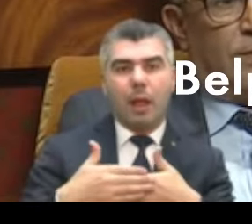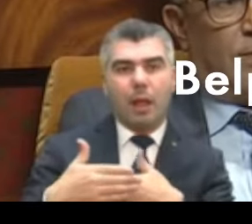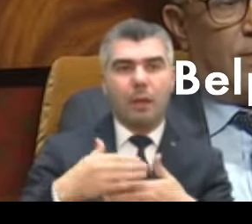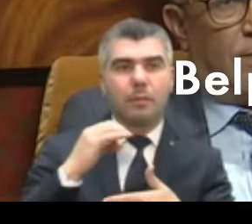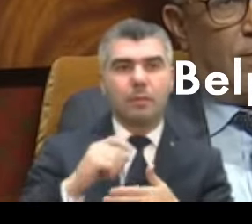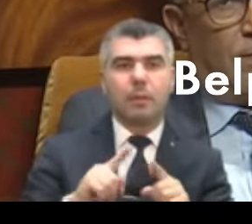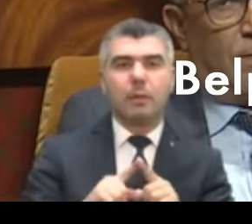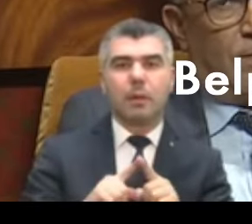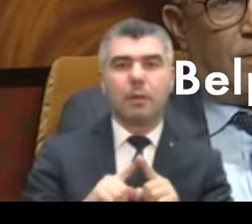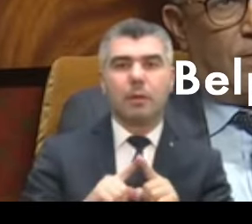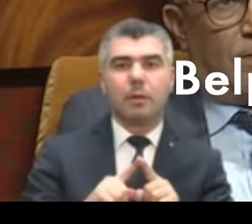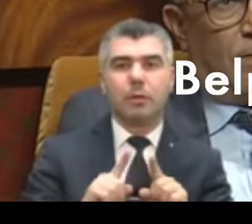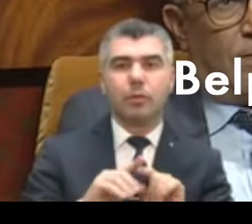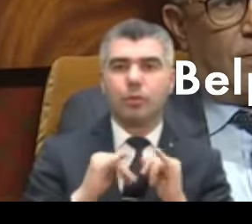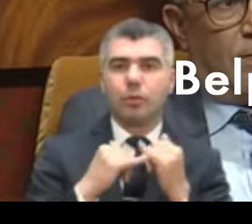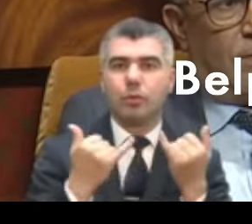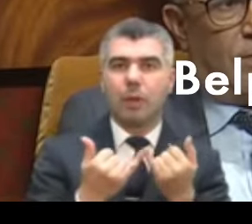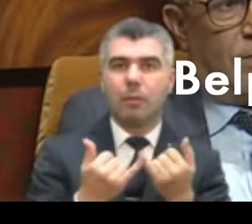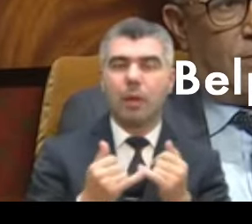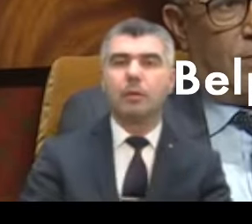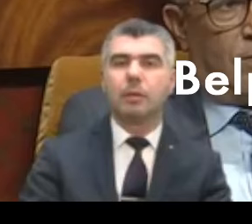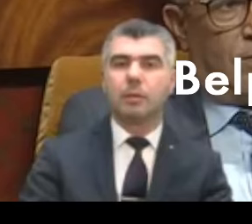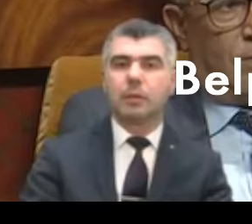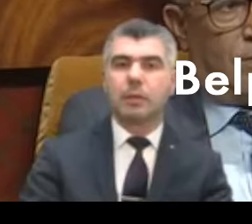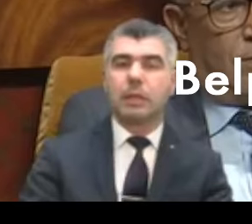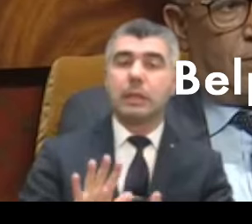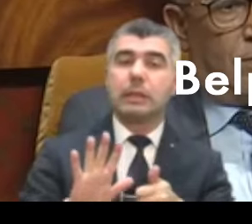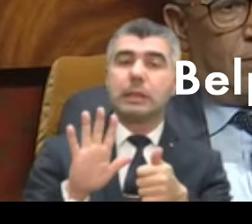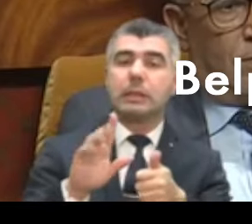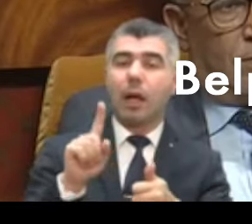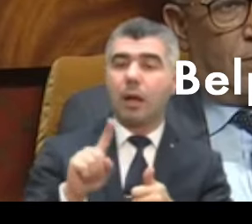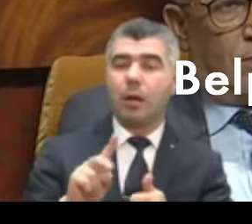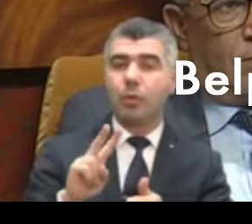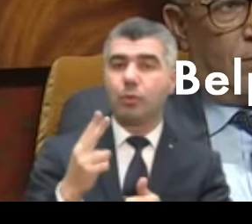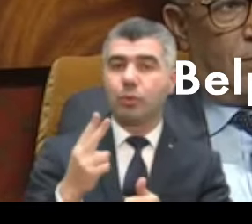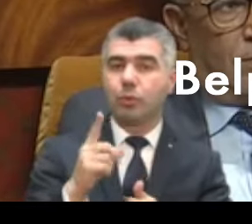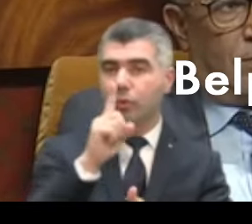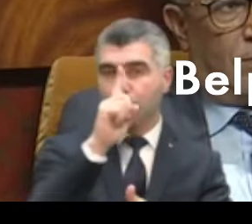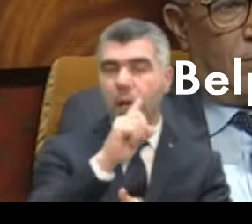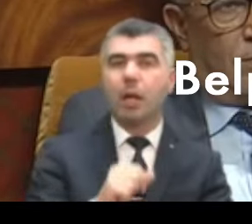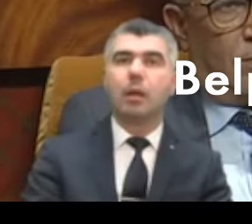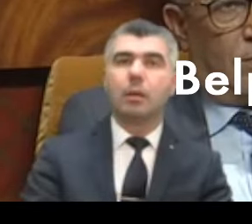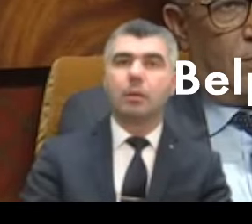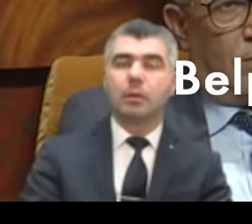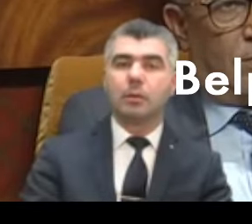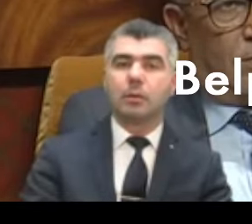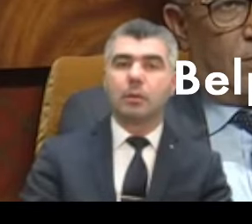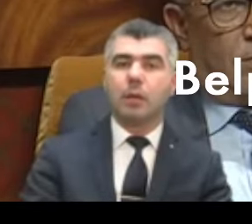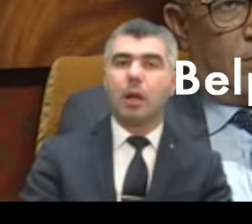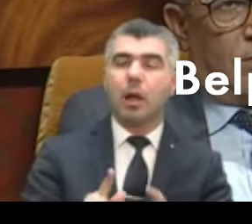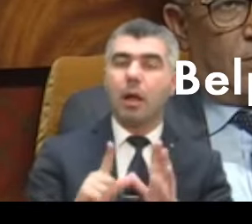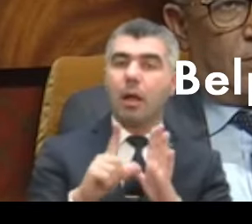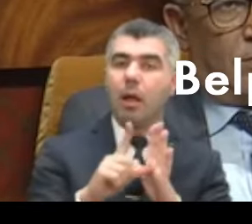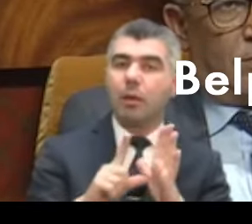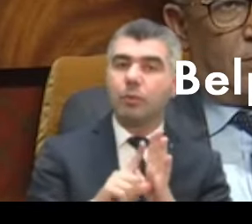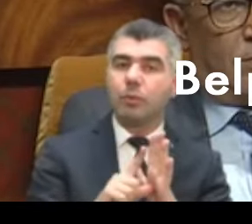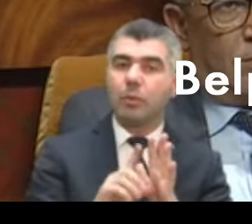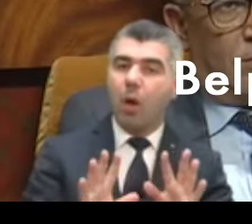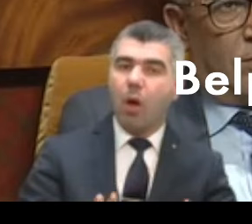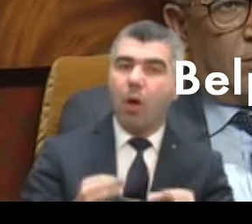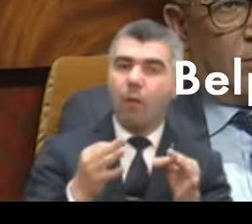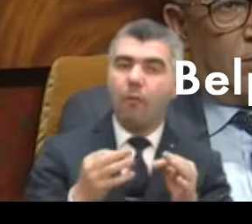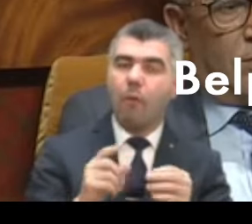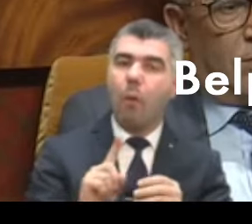نهايه الدوره يوم 6 فبراير ان شاء الله ولا قانون مقترح قانون